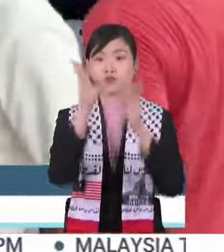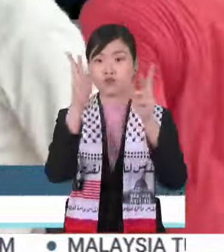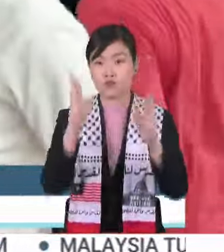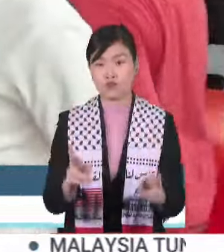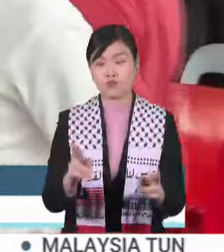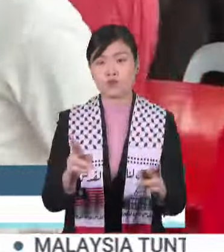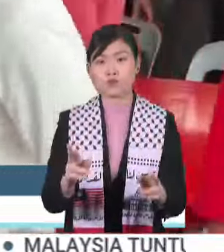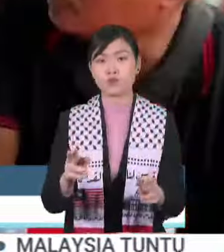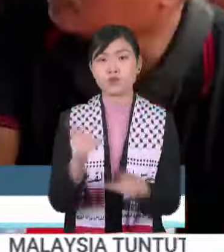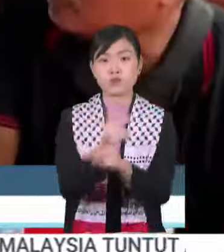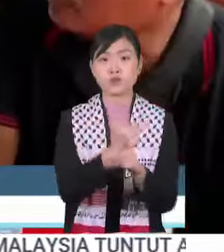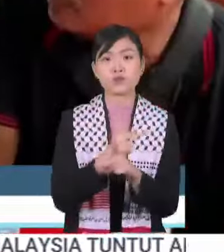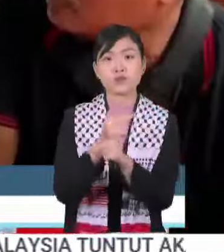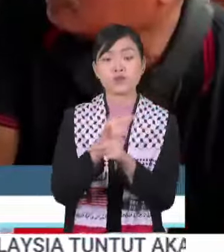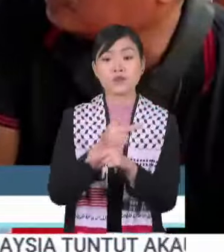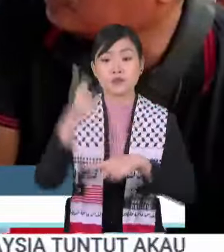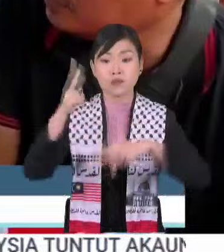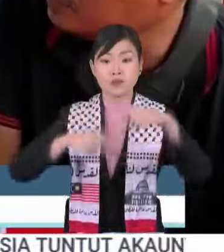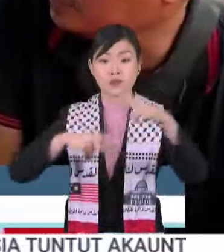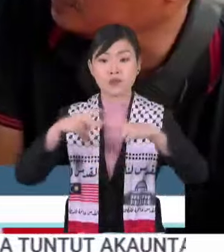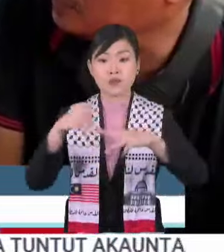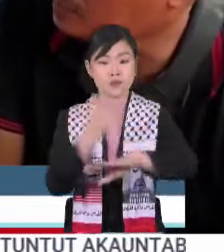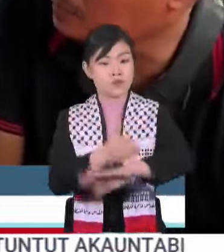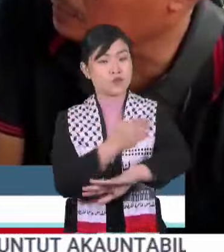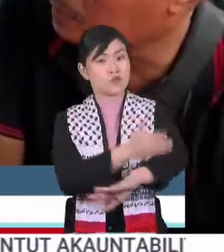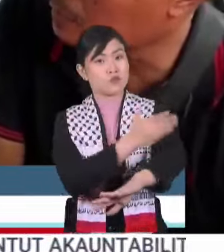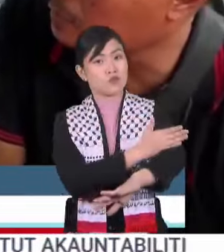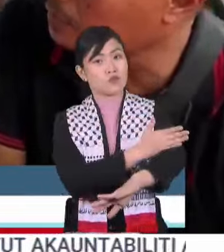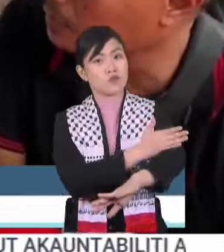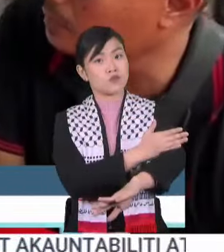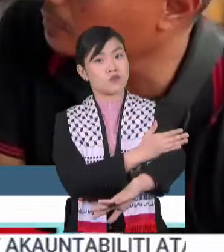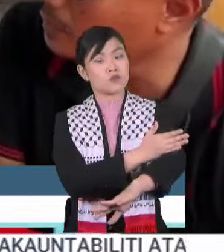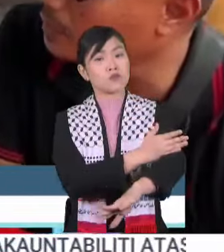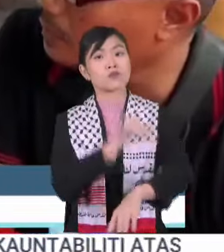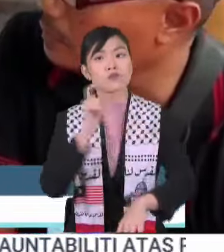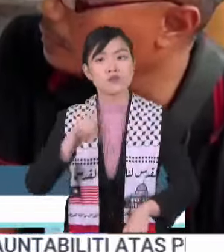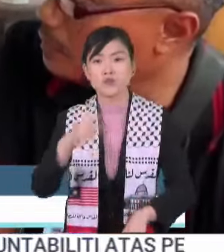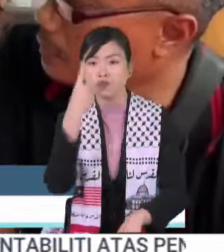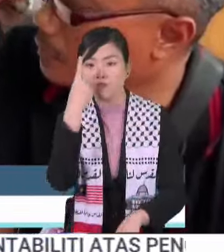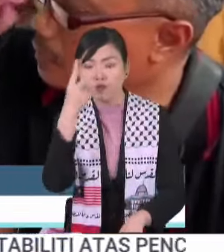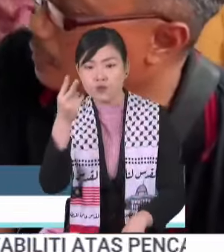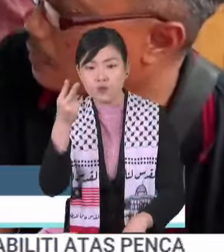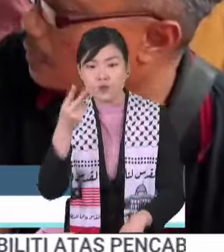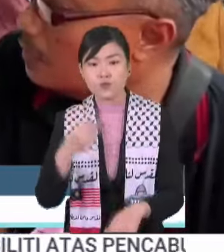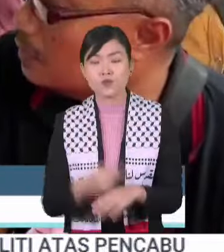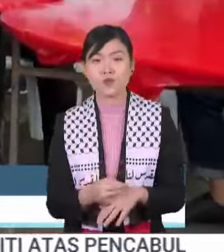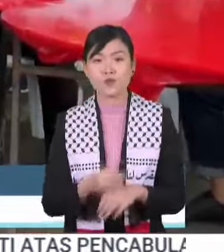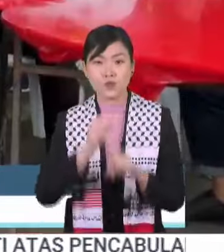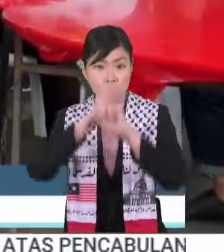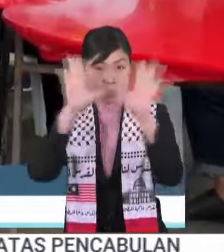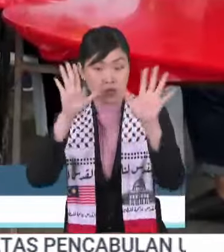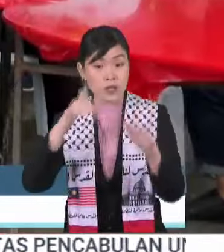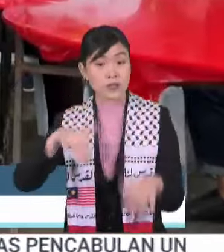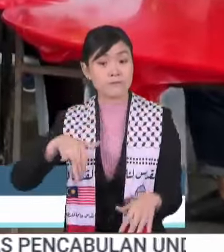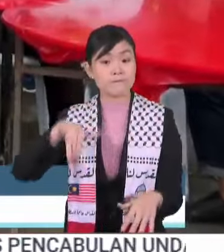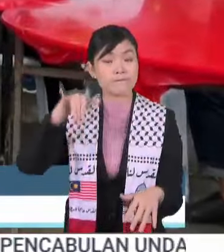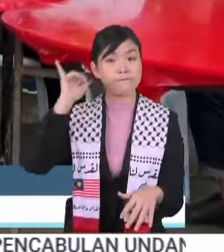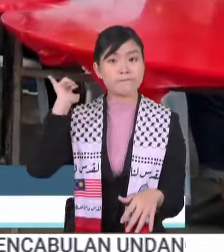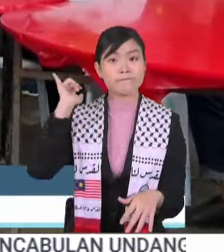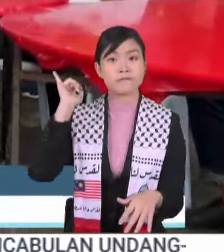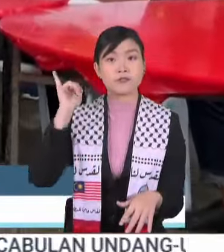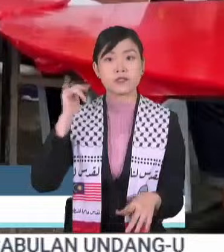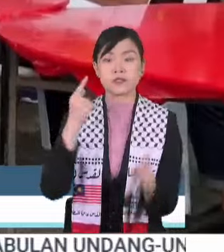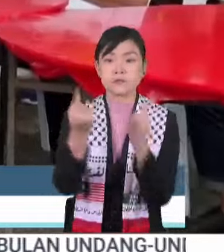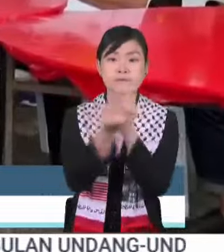penambahbaikan infra yang telah dilaksanakan pihak berkuasa tempatan perlu dilihat secara rasional petang semalam beliau turun Padang